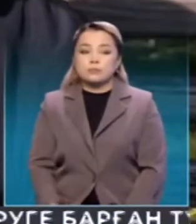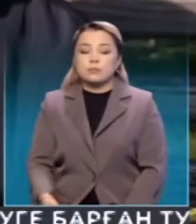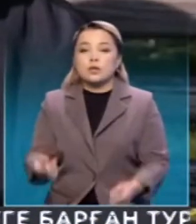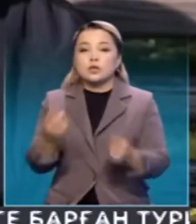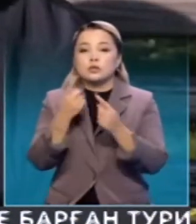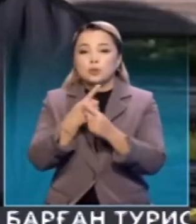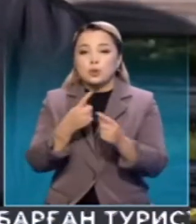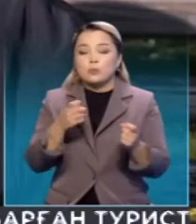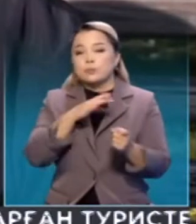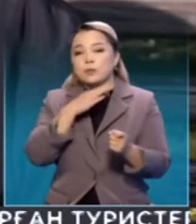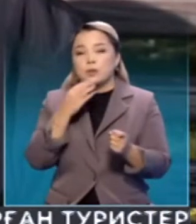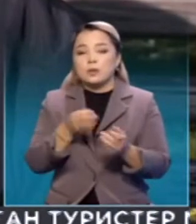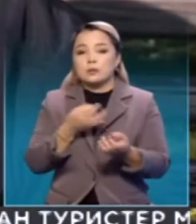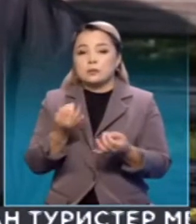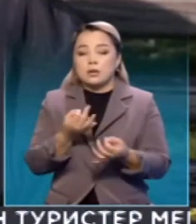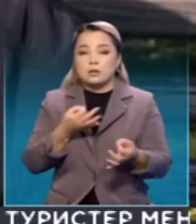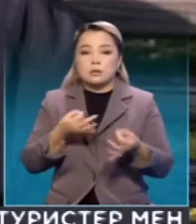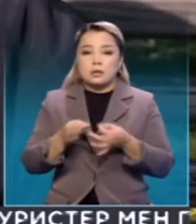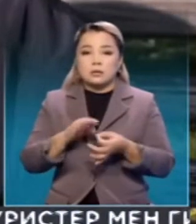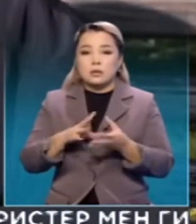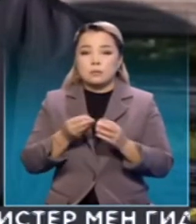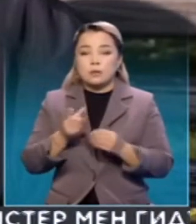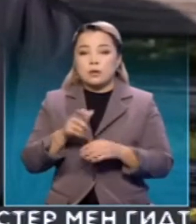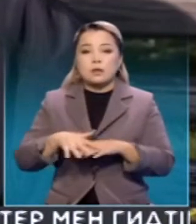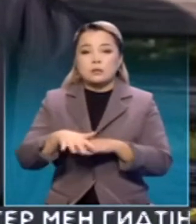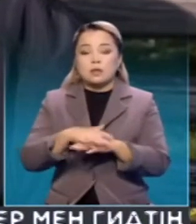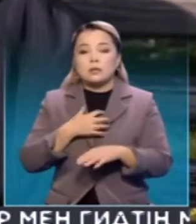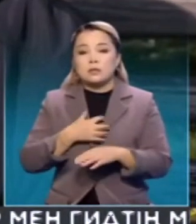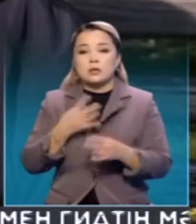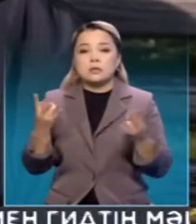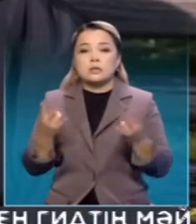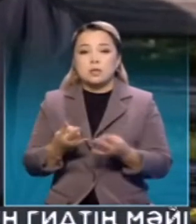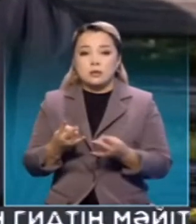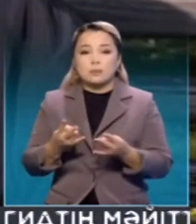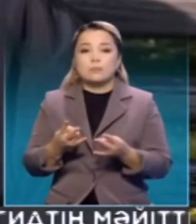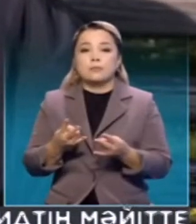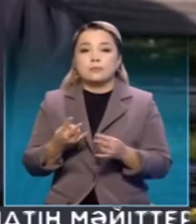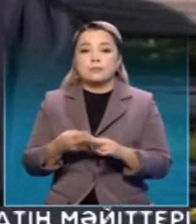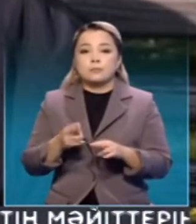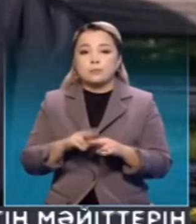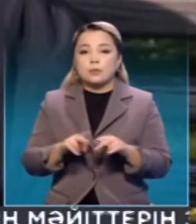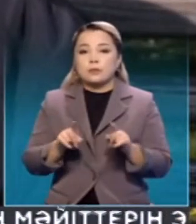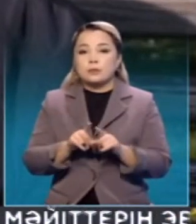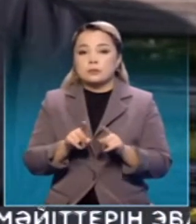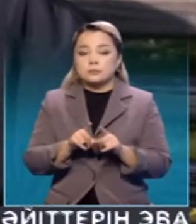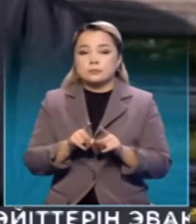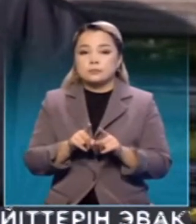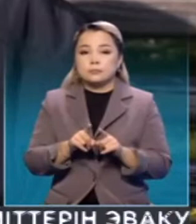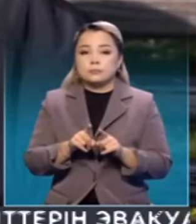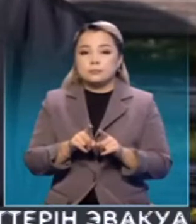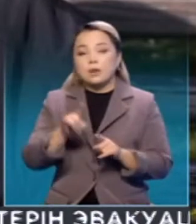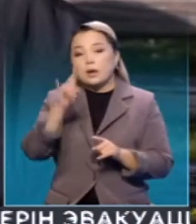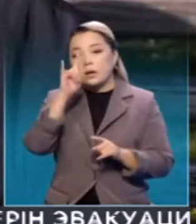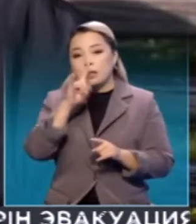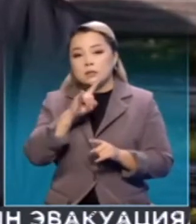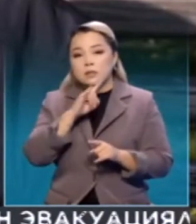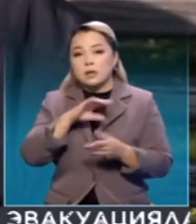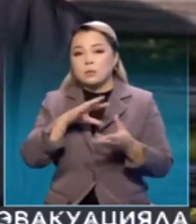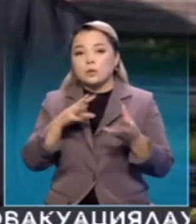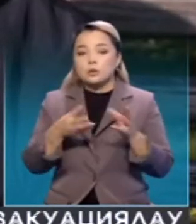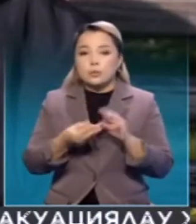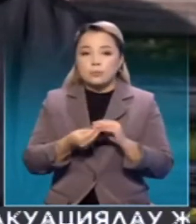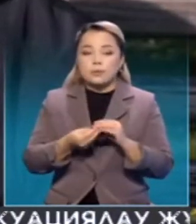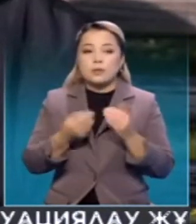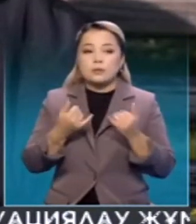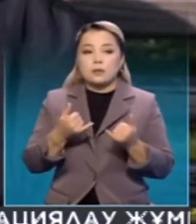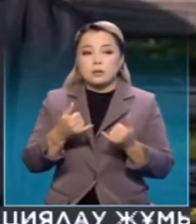Жолдауында біраз мәселелер өте дұрыс, халыққа керек нәрселер, әсіресе мынау Қазақстан бойынша,